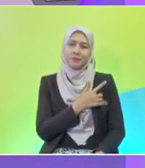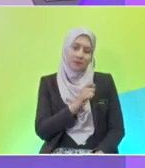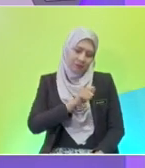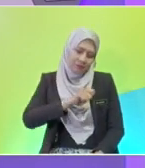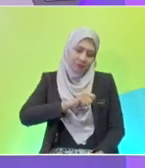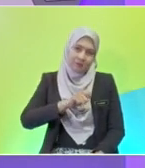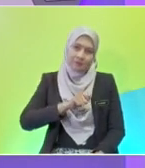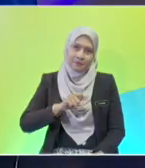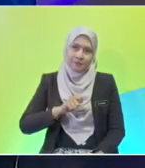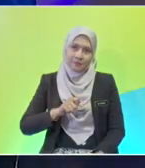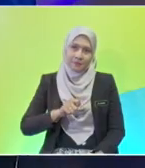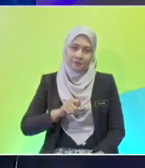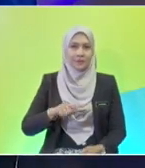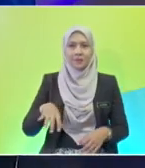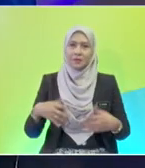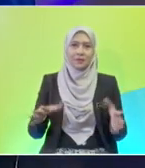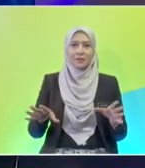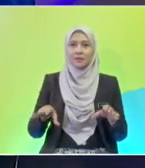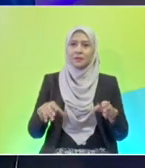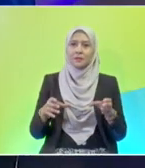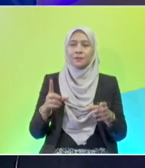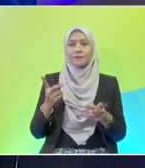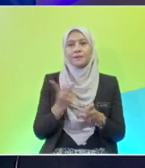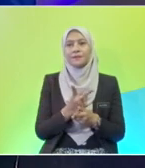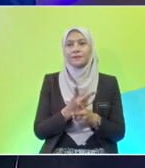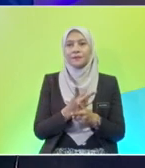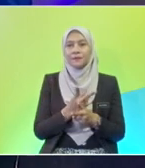Bali kita buat sekali cobaan saja